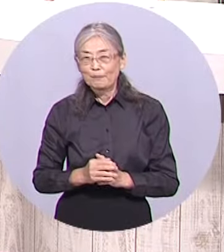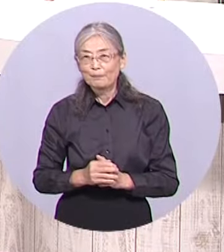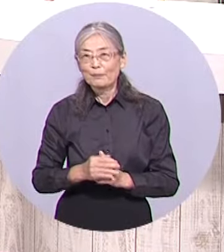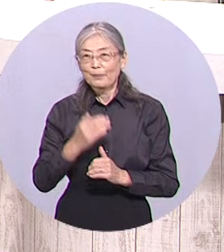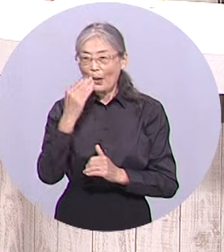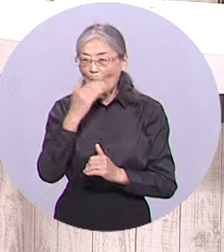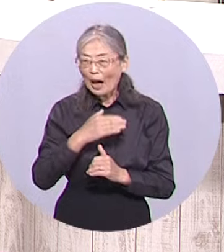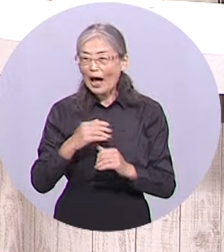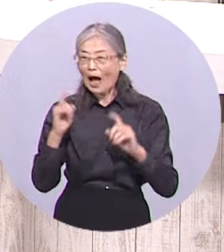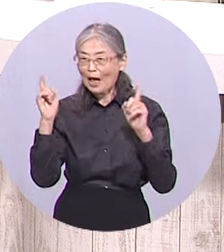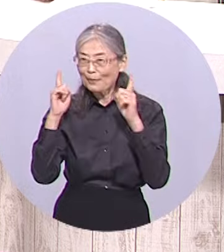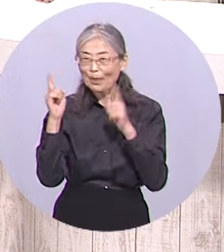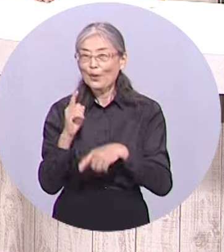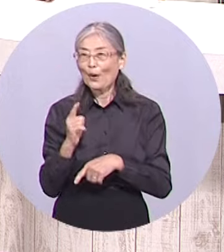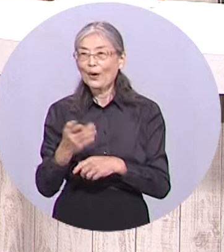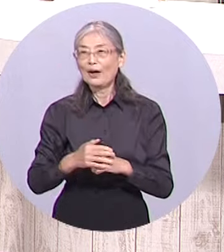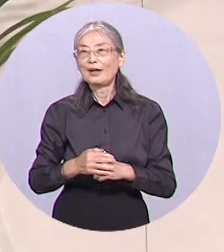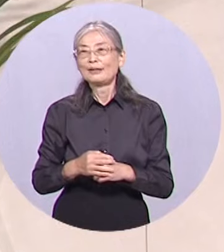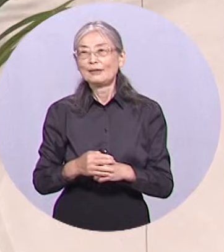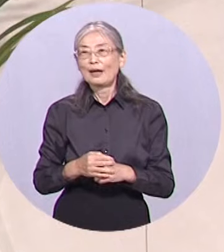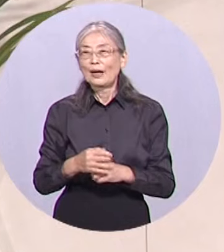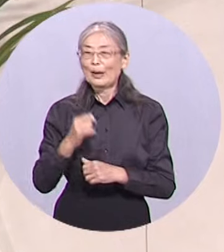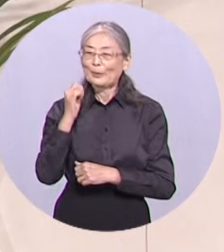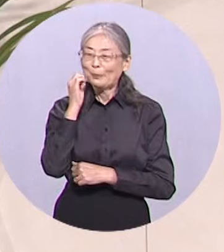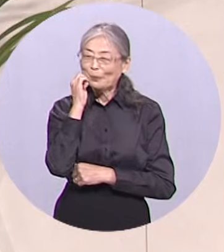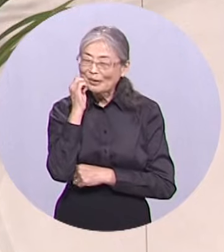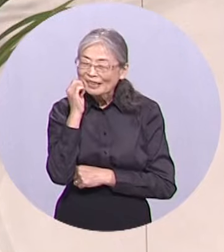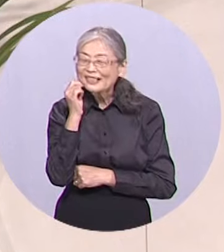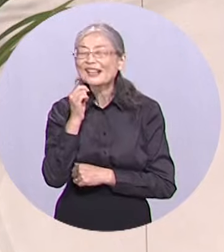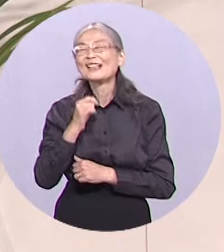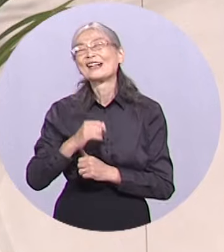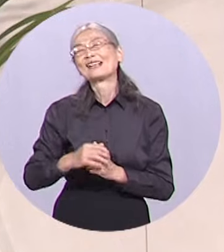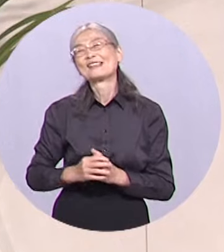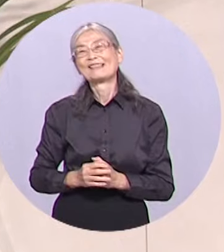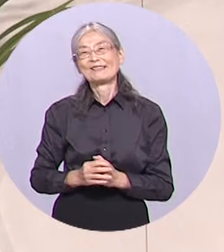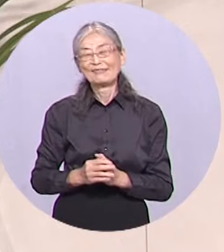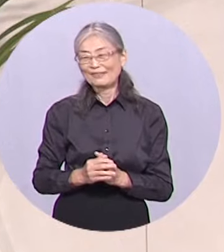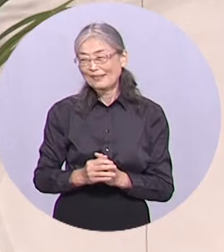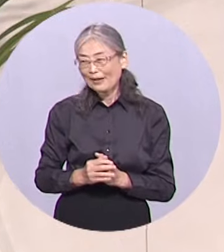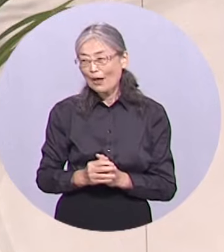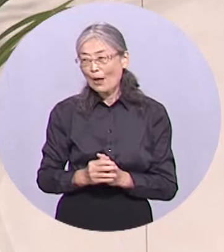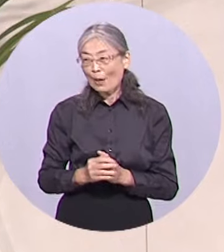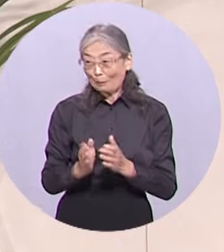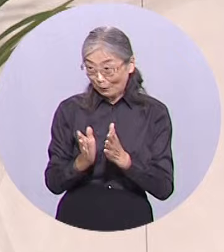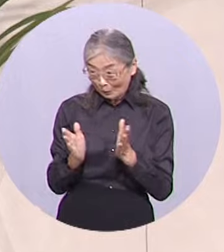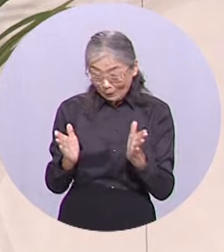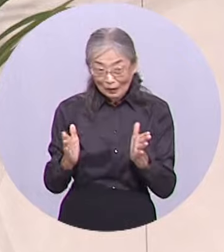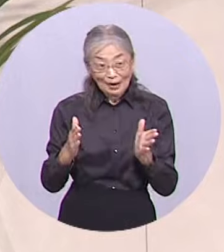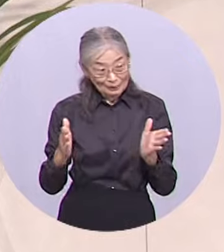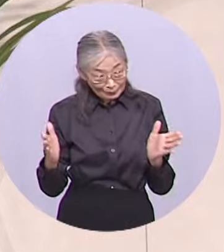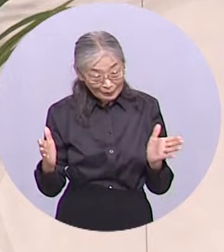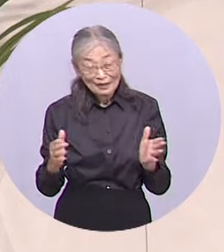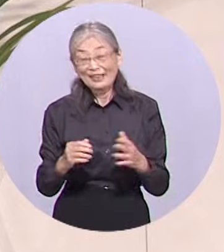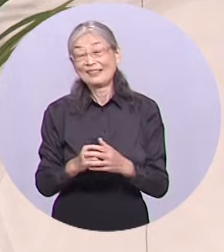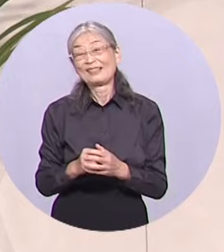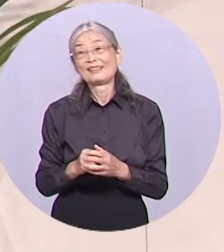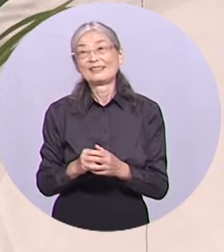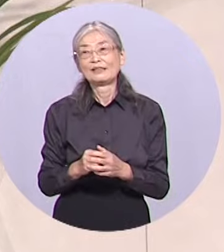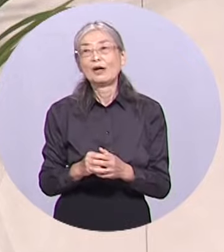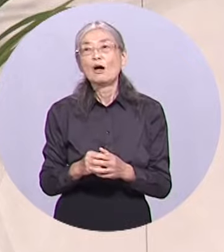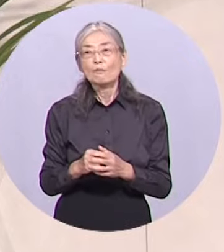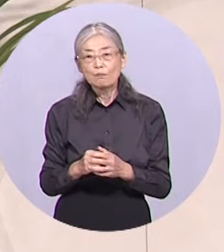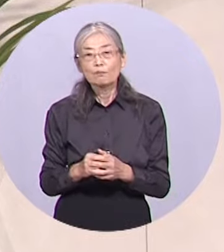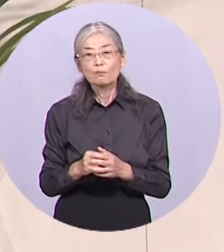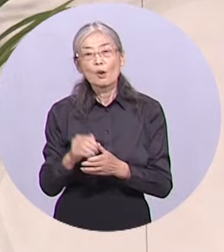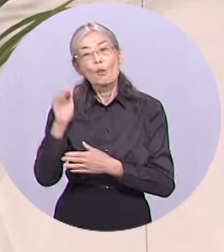さあ、トークイベントいかがでしたか。 いやー、難しかったですね。 多岐に渡りすぎてるからね。 でもなんか、そう、でも